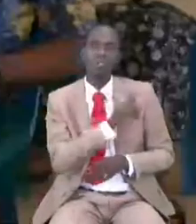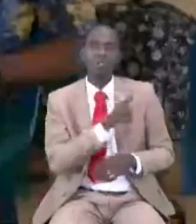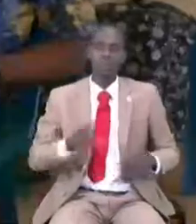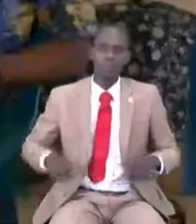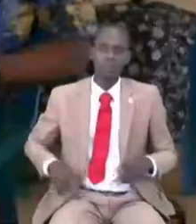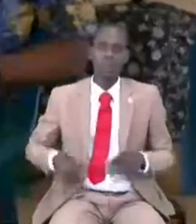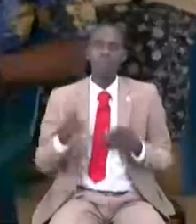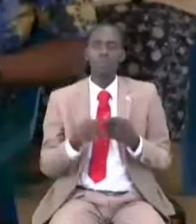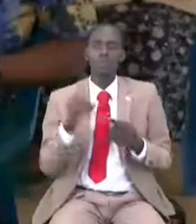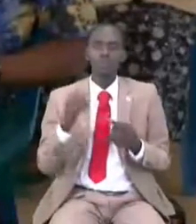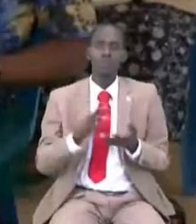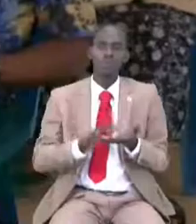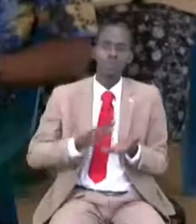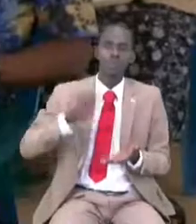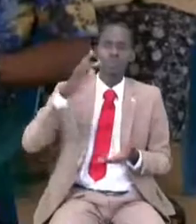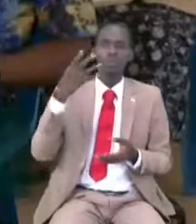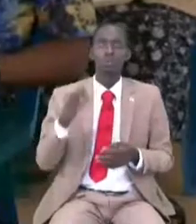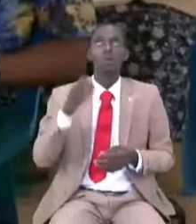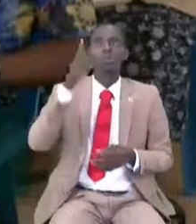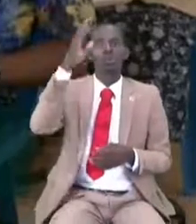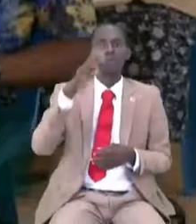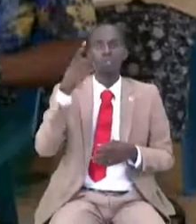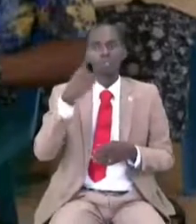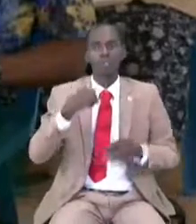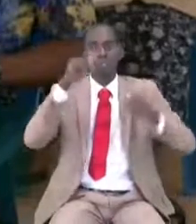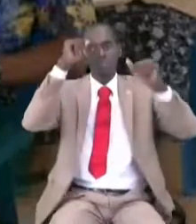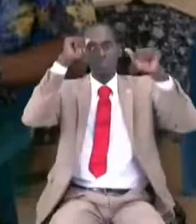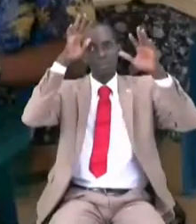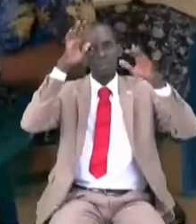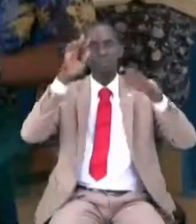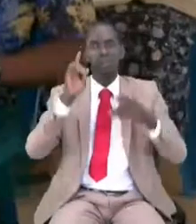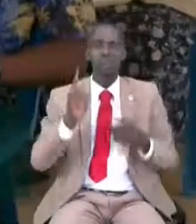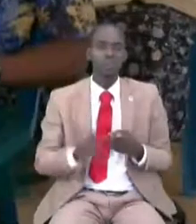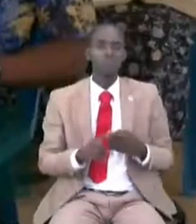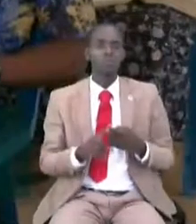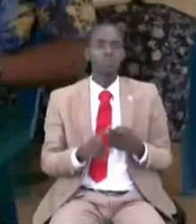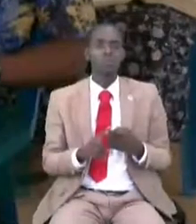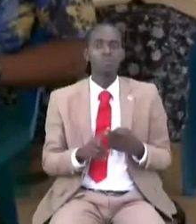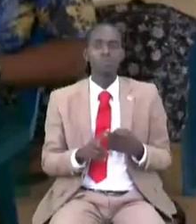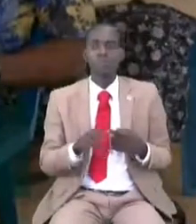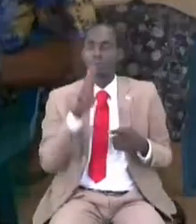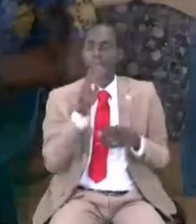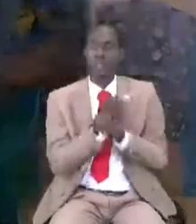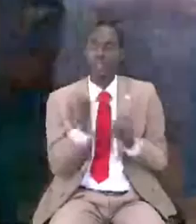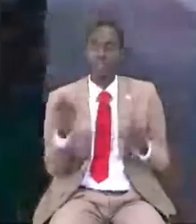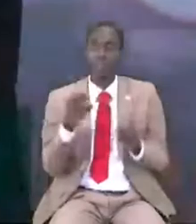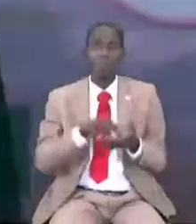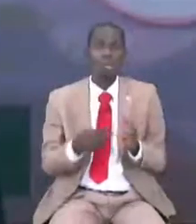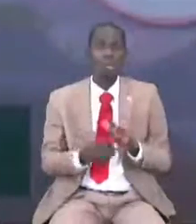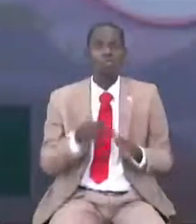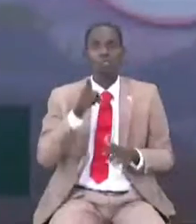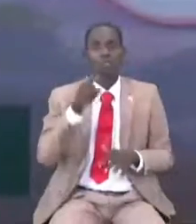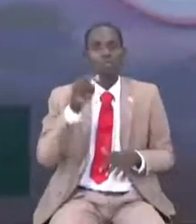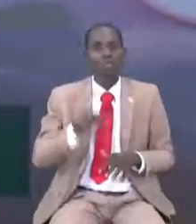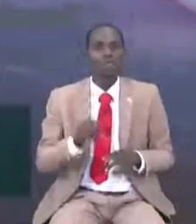sauvé, donc, vous devez comprendre que tous les anges sont moindres. Tous les hommes